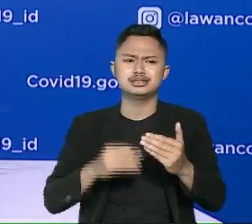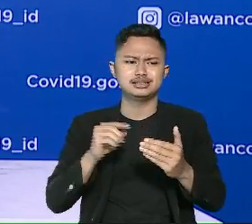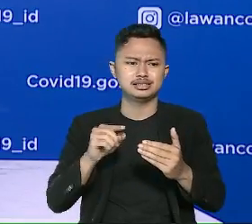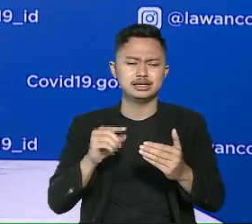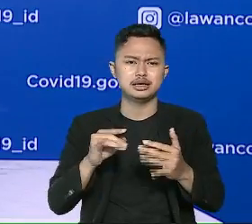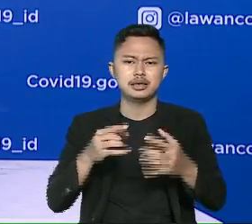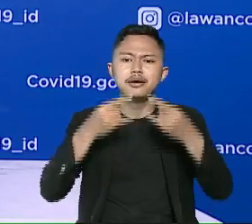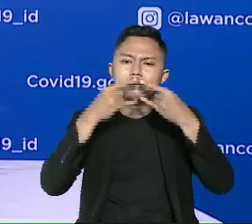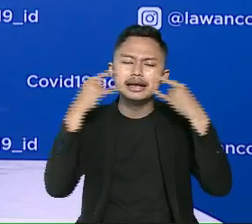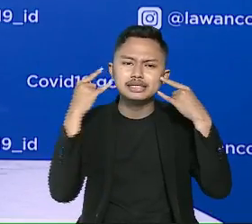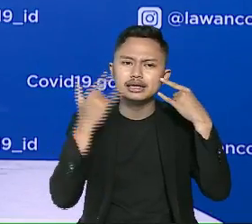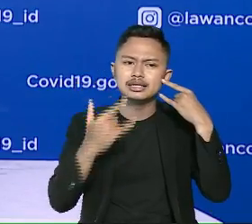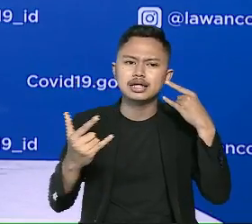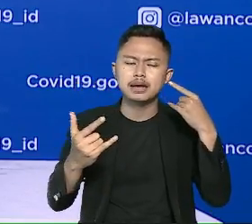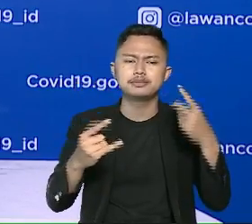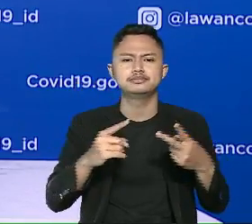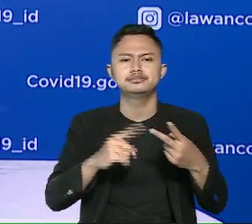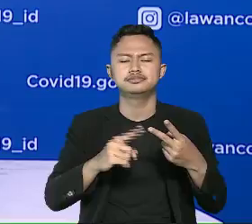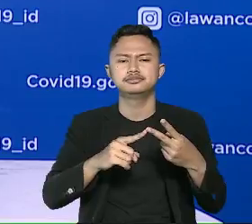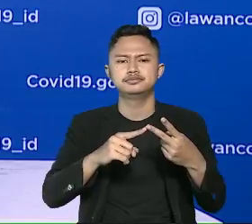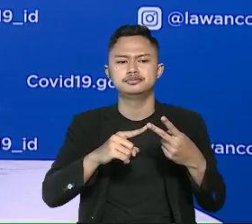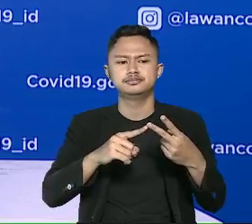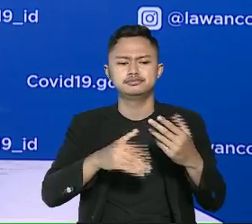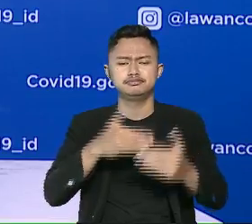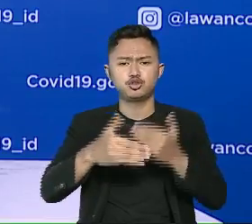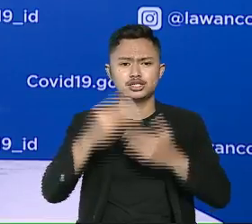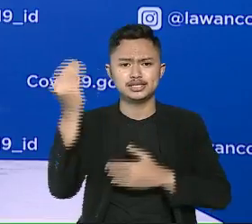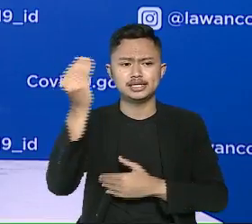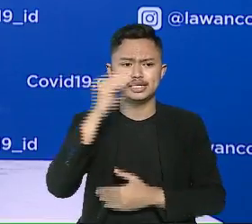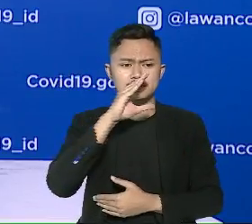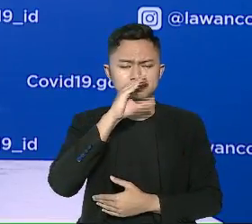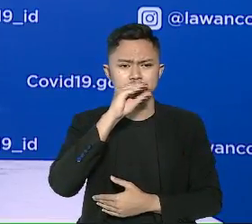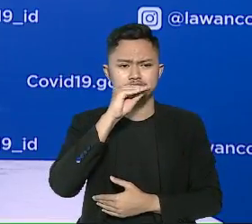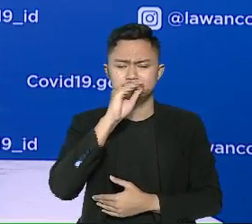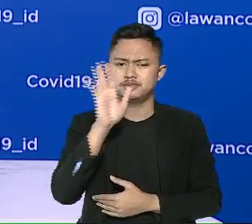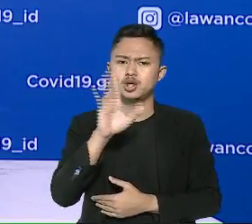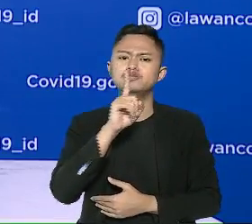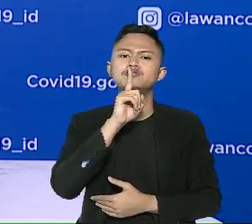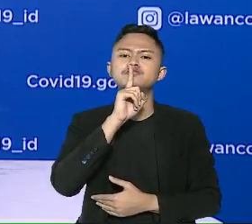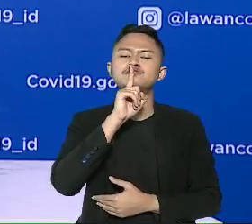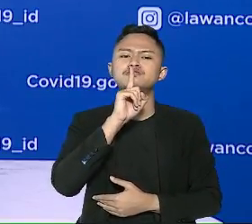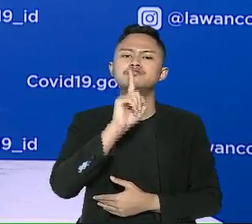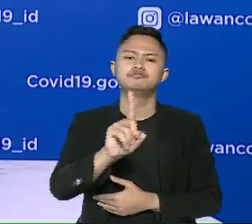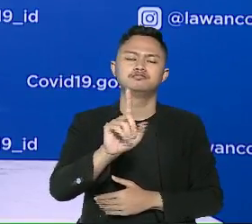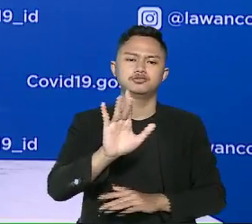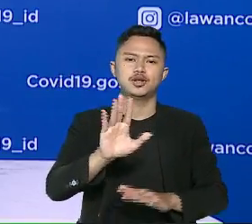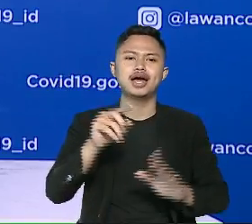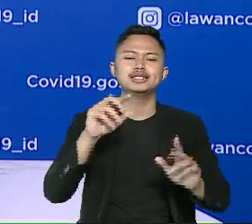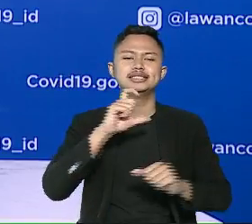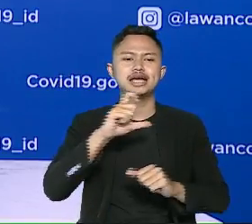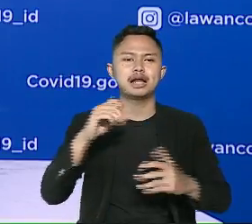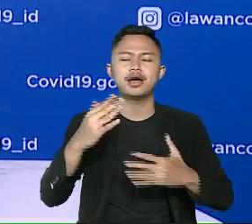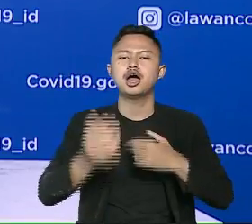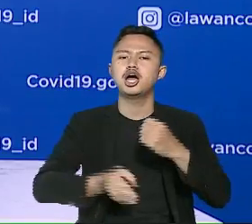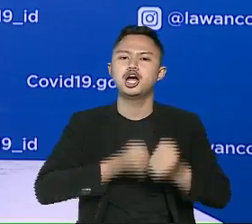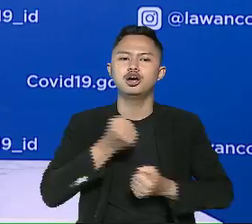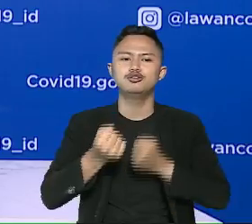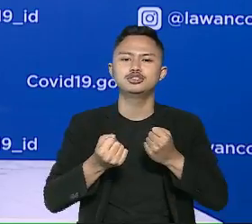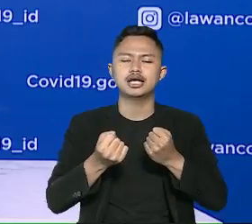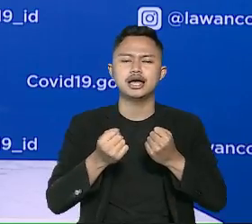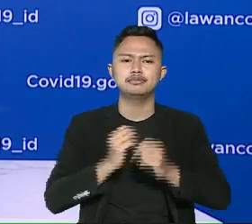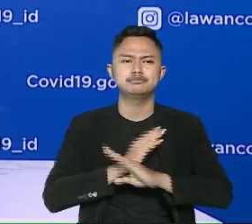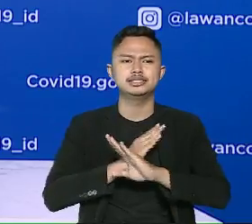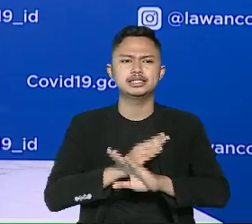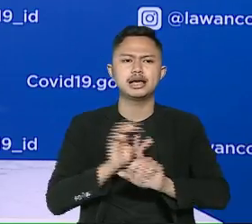pemakaian masker dan tidak berbicara selama perjalanan oleh seluruh penumpang, adalah upaya pencegahan berlapis